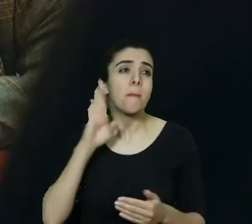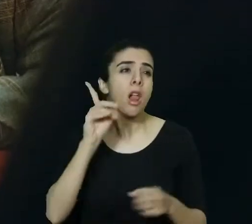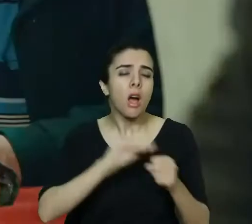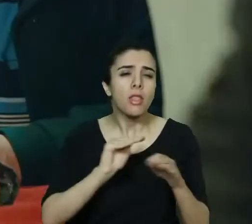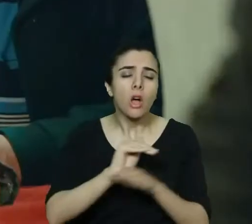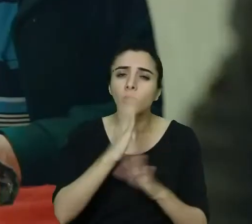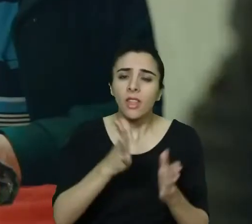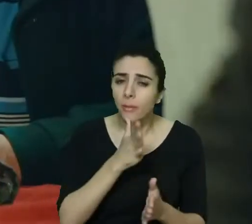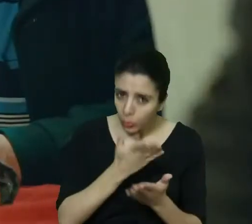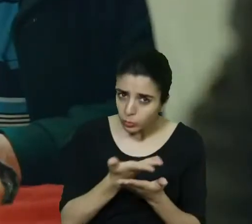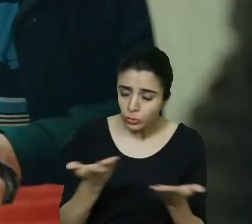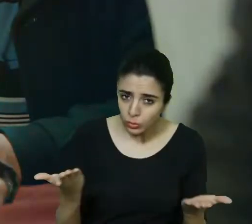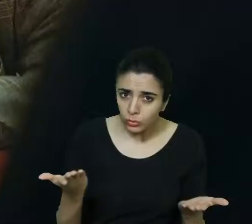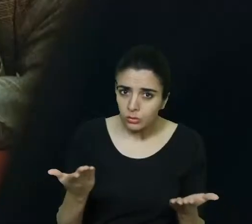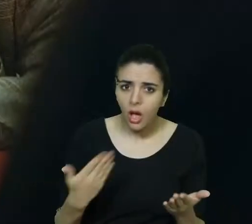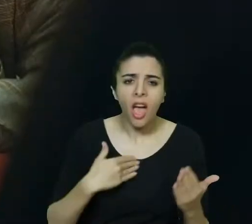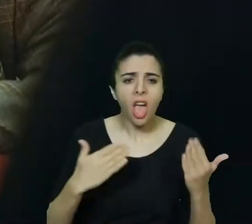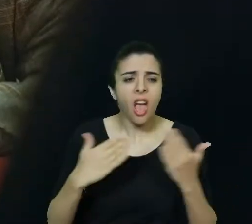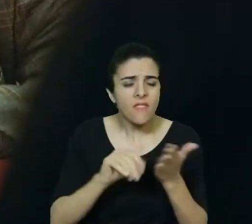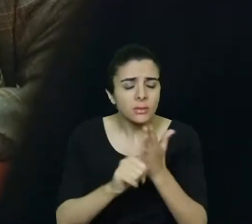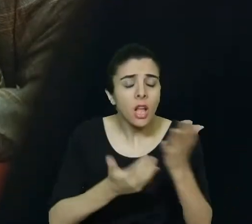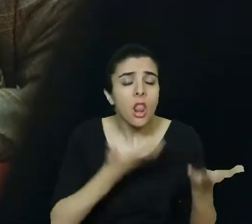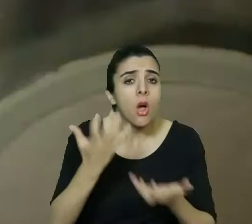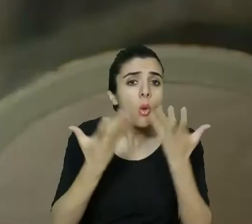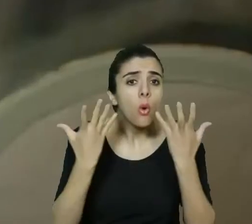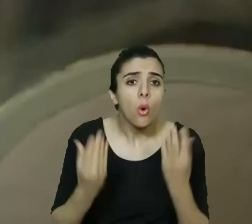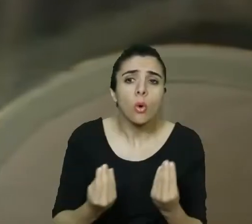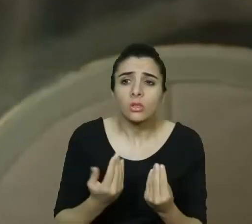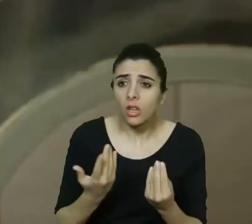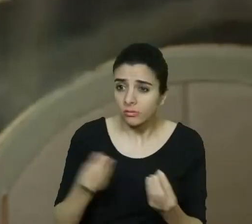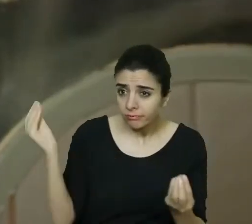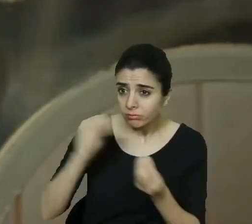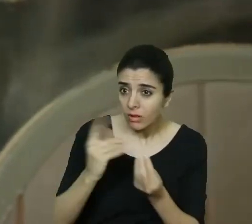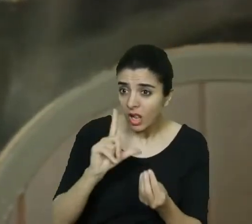bir bilseniz. Evimiz ocağımız yandı canlar. Daha ne olsun?